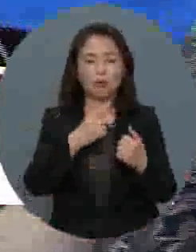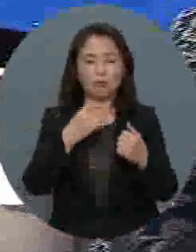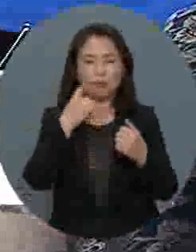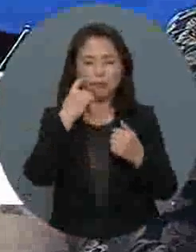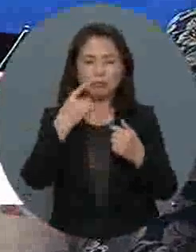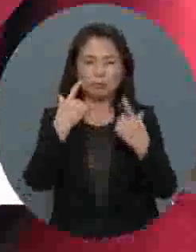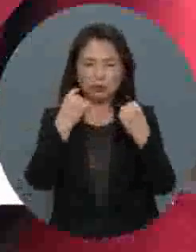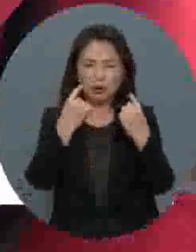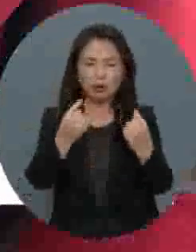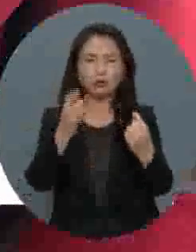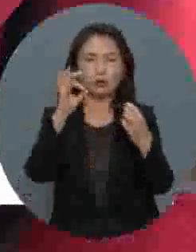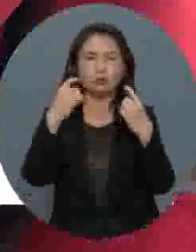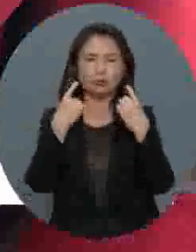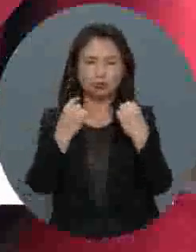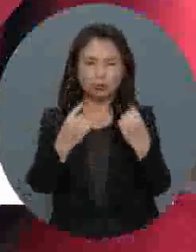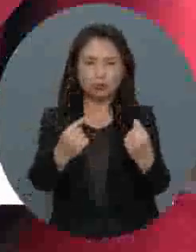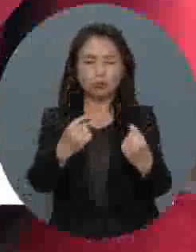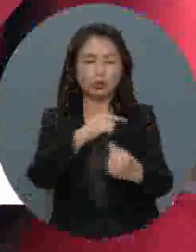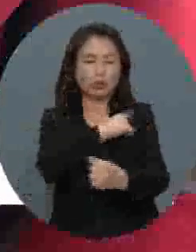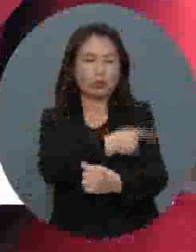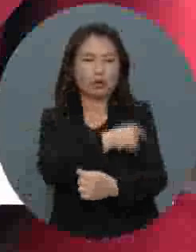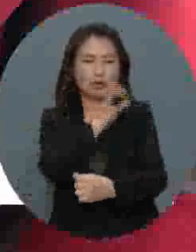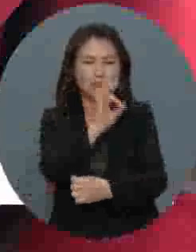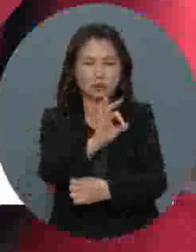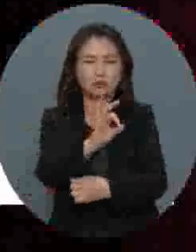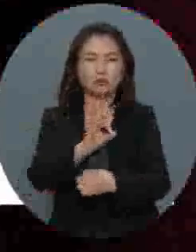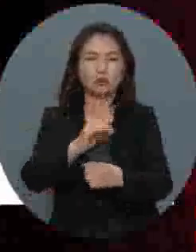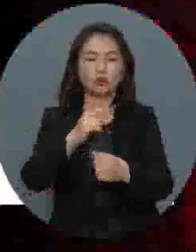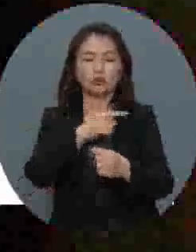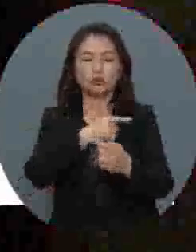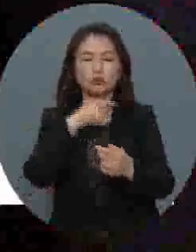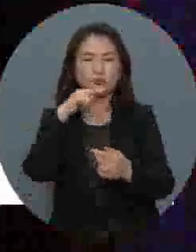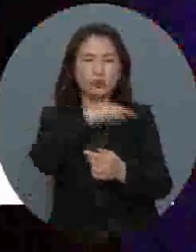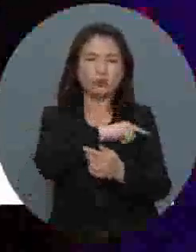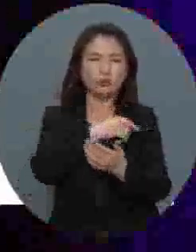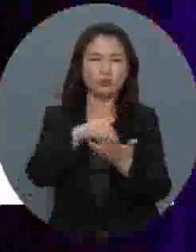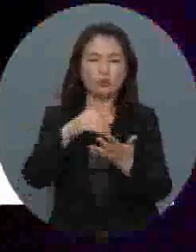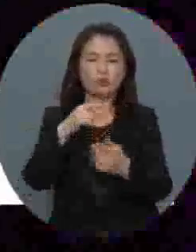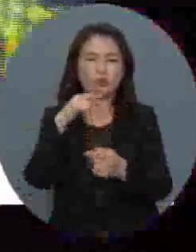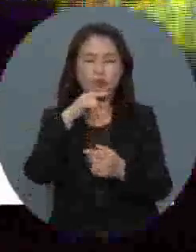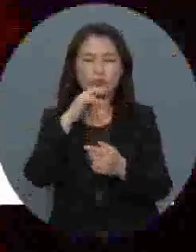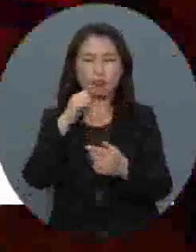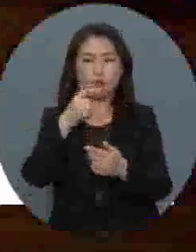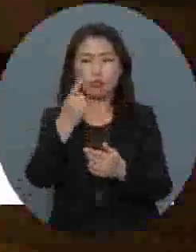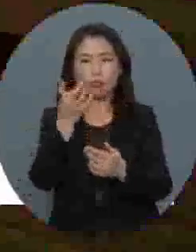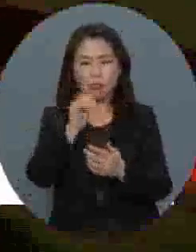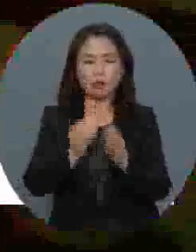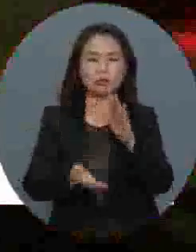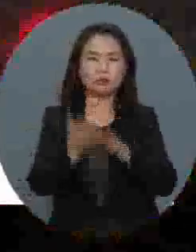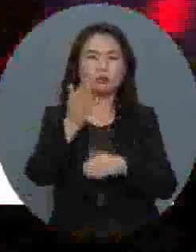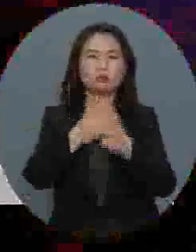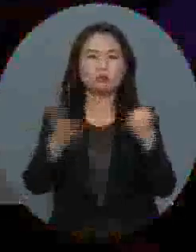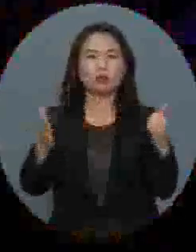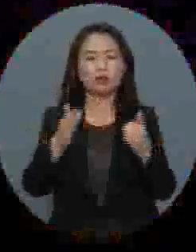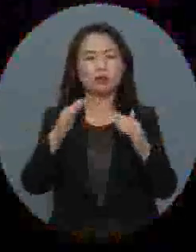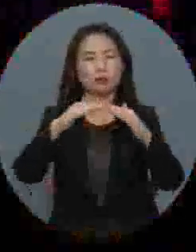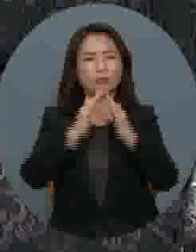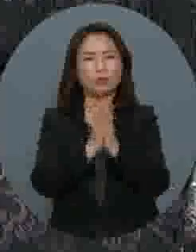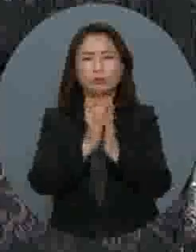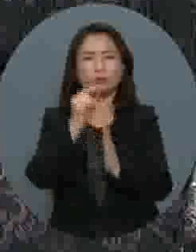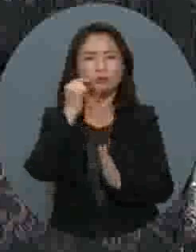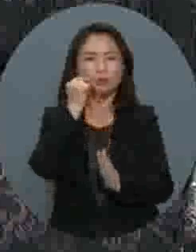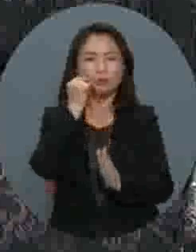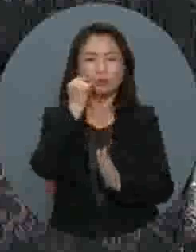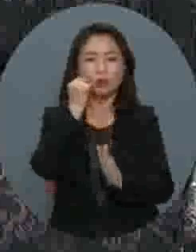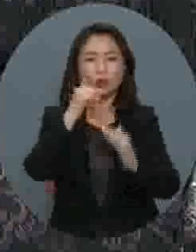매달 들어가는 각종 고정 비용과 권리금까지 수천만 원의 빚을 떠안고 있지만 폐업할 수도 없는 처지입니다.